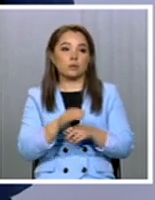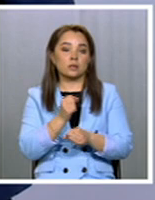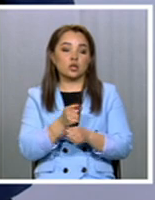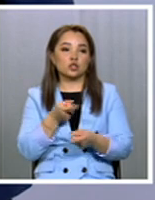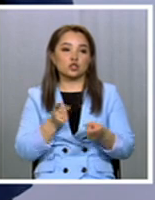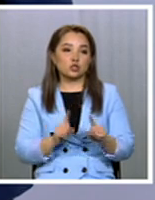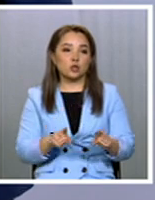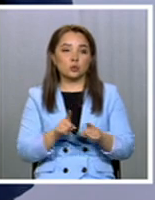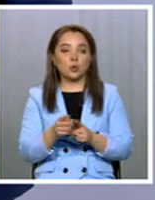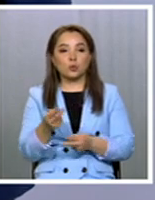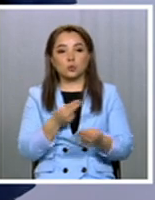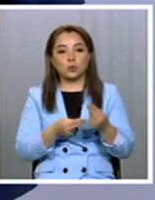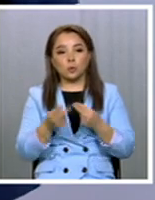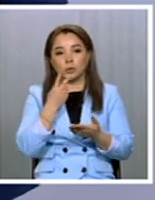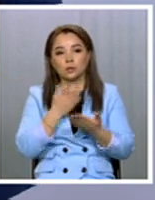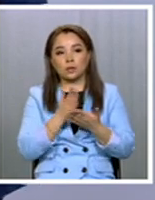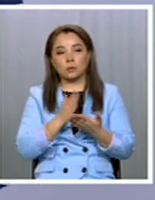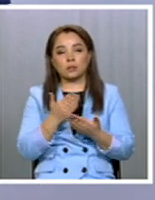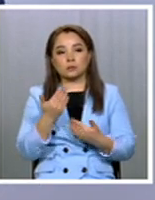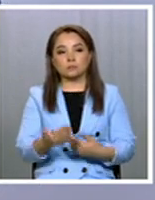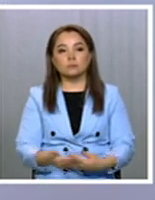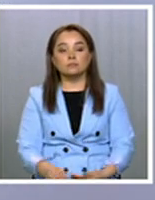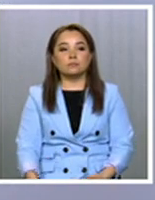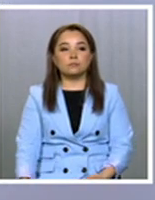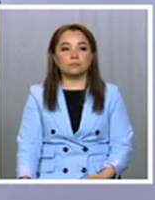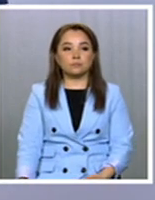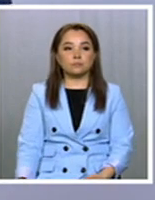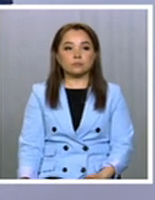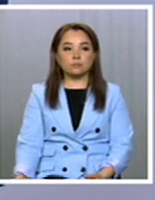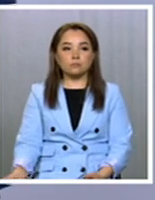шыншылдықпен суреттелген болатын.